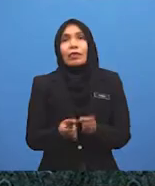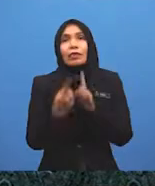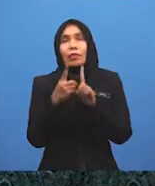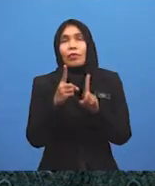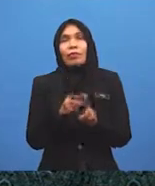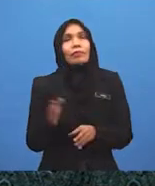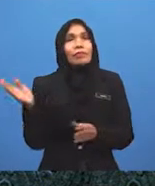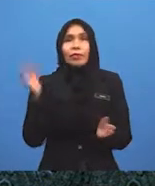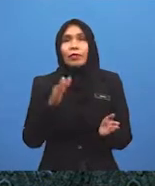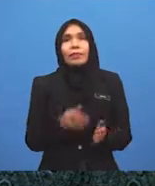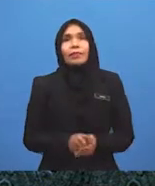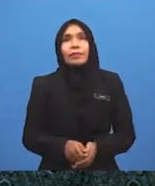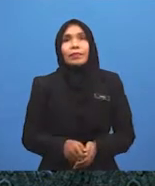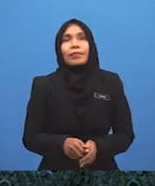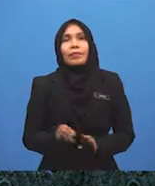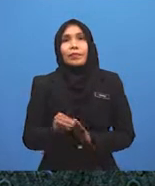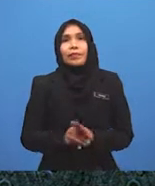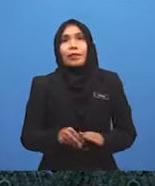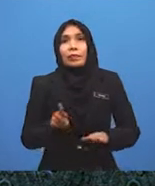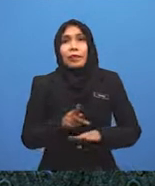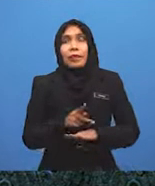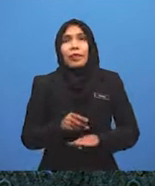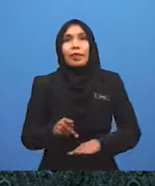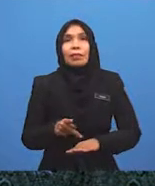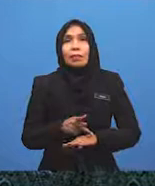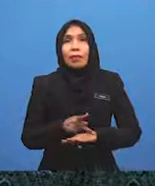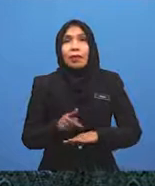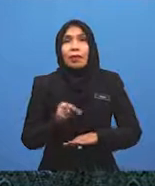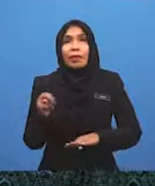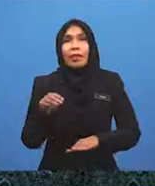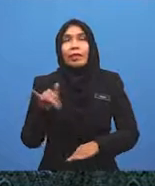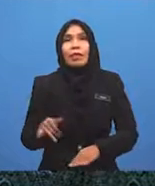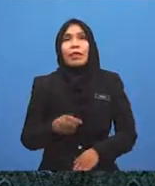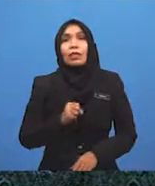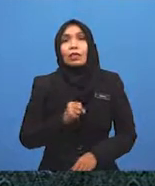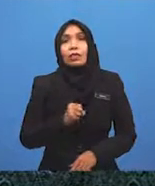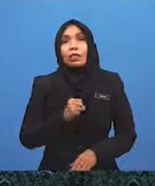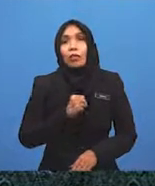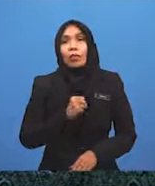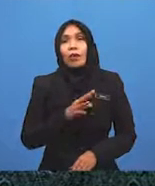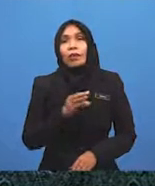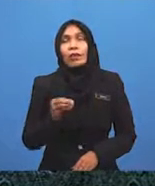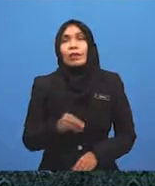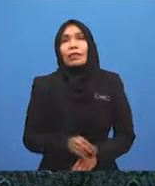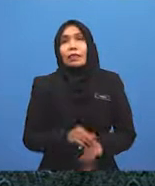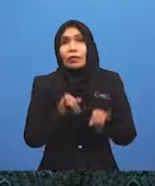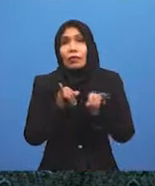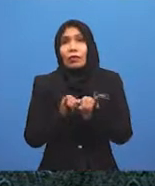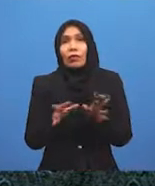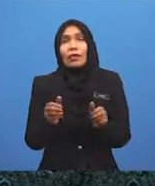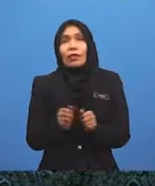jawapan. Memakai pakaian yang sopan dan sesuai dengan majlis